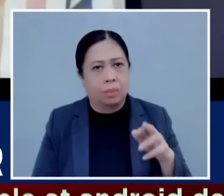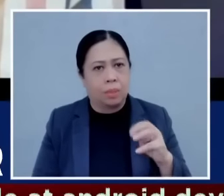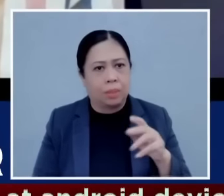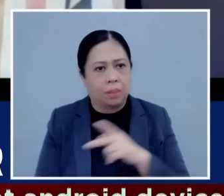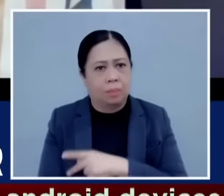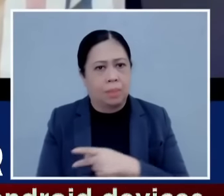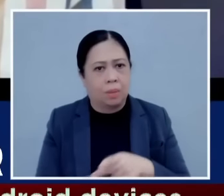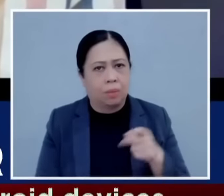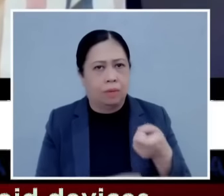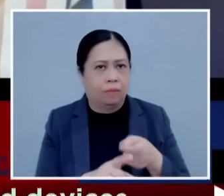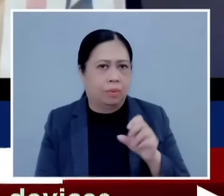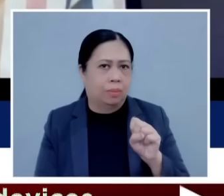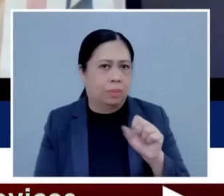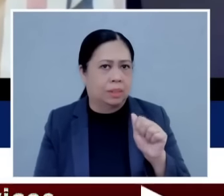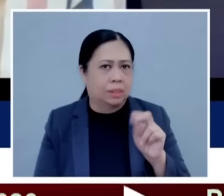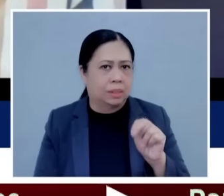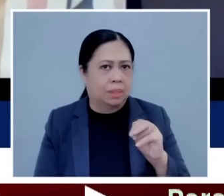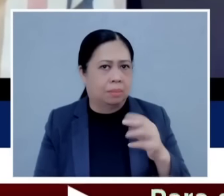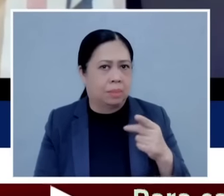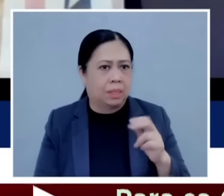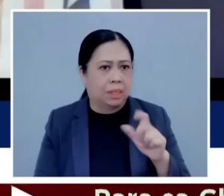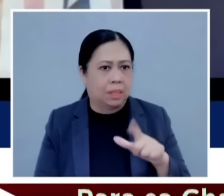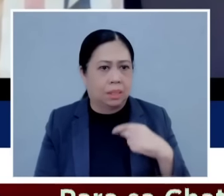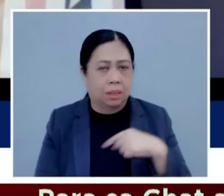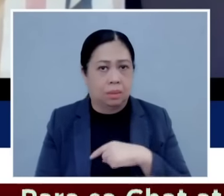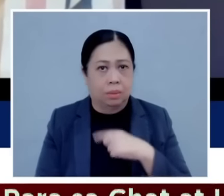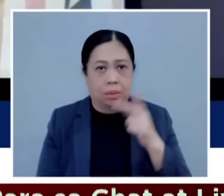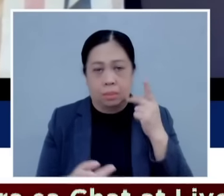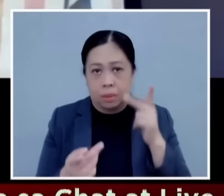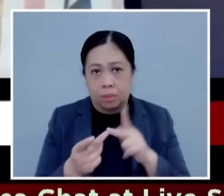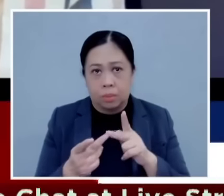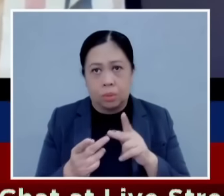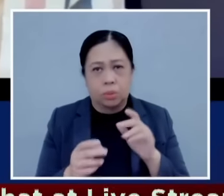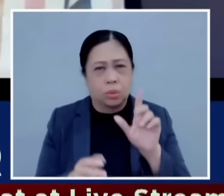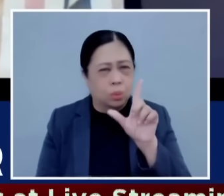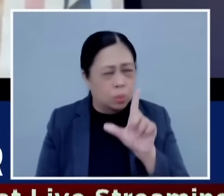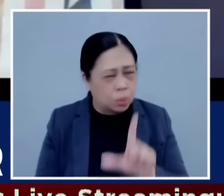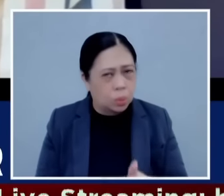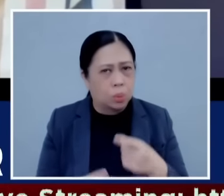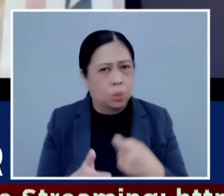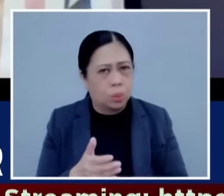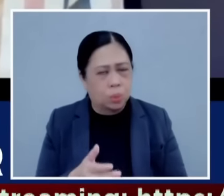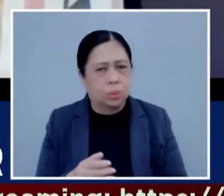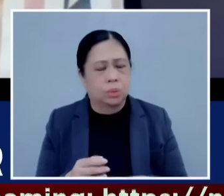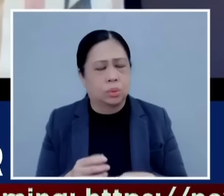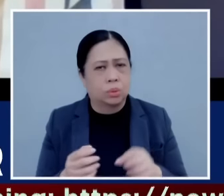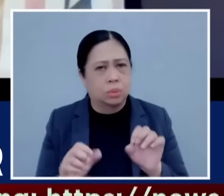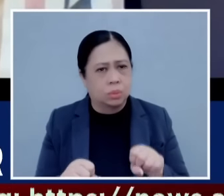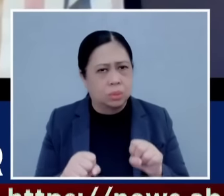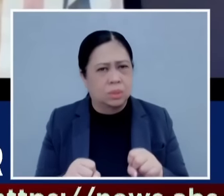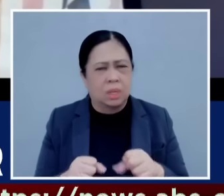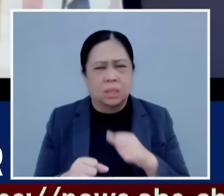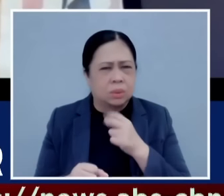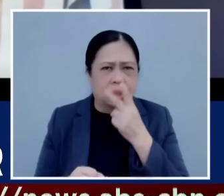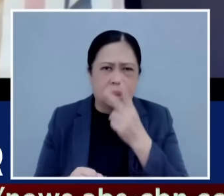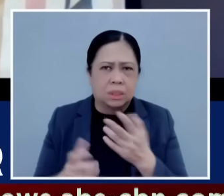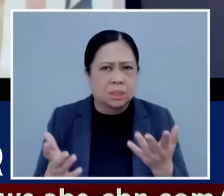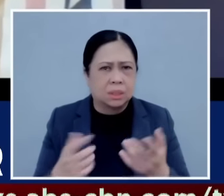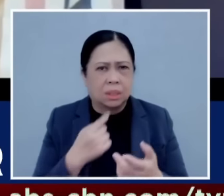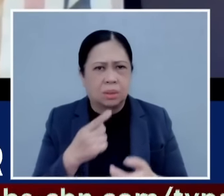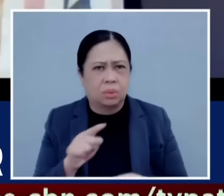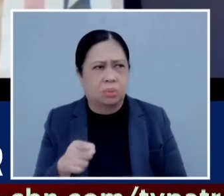Our intention is to get the least cost possible. So hindi ko talaga makita saan ang gagaling yung P4P